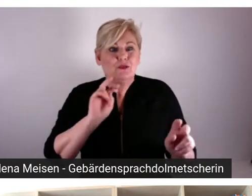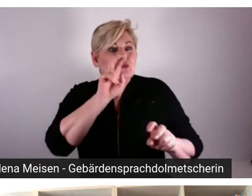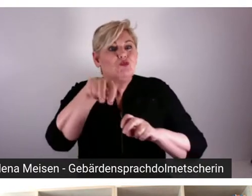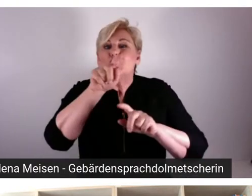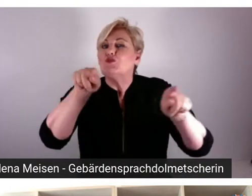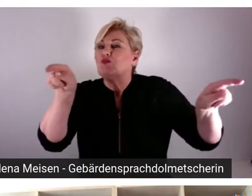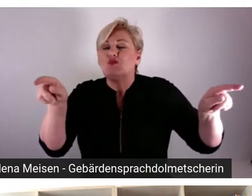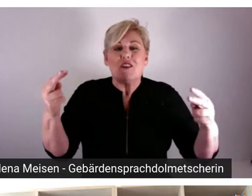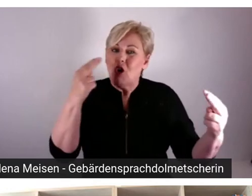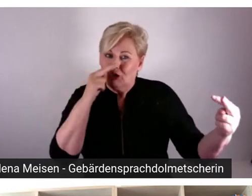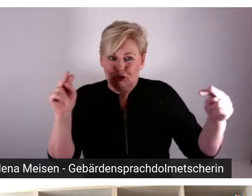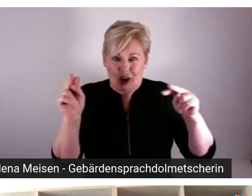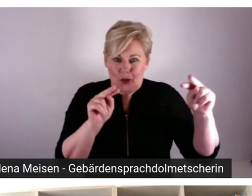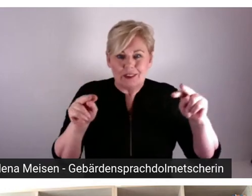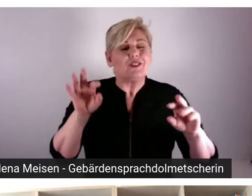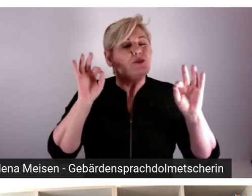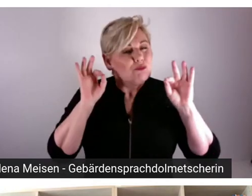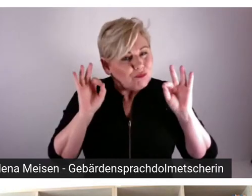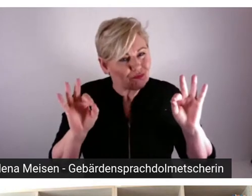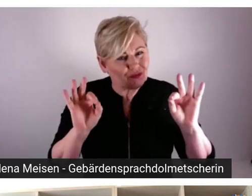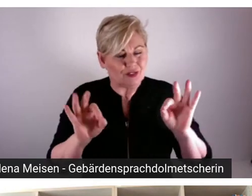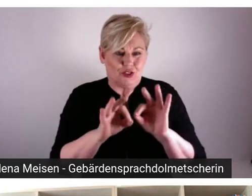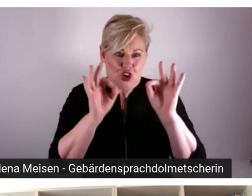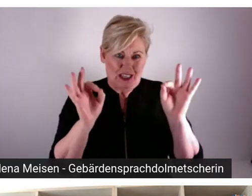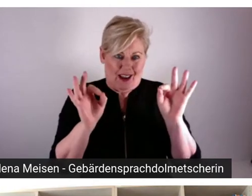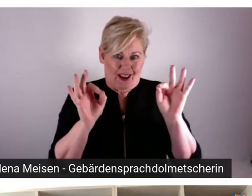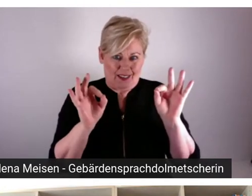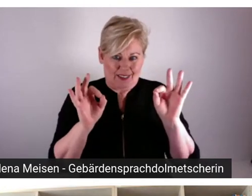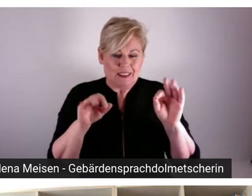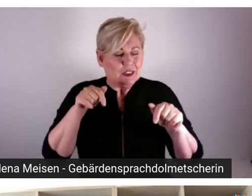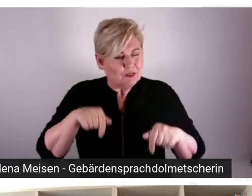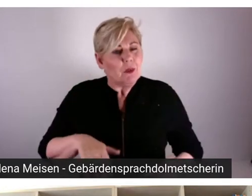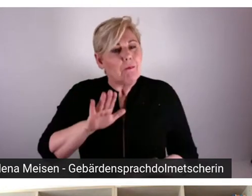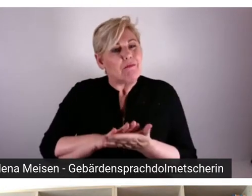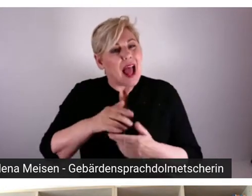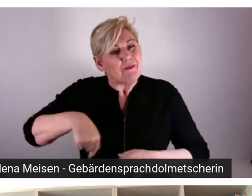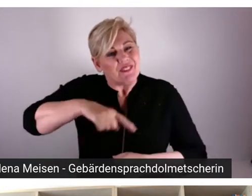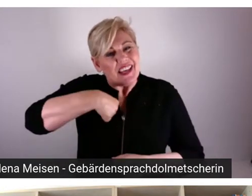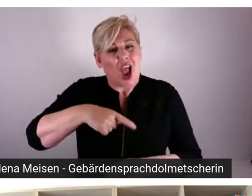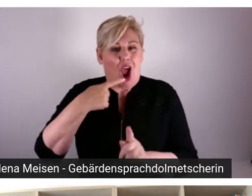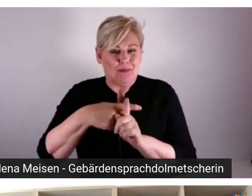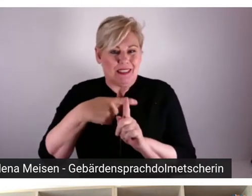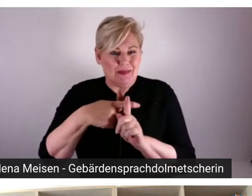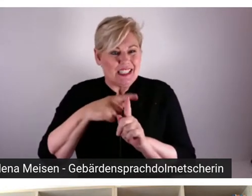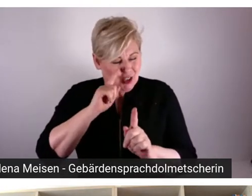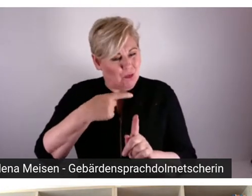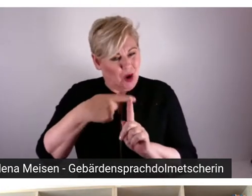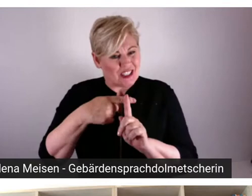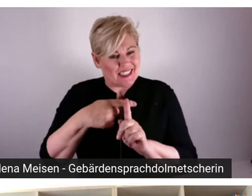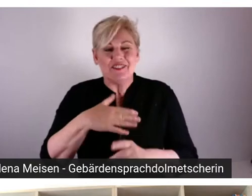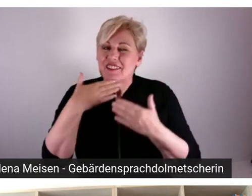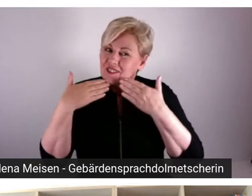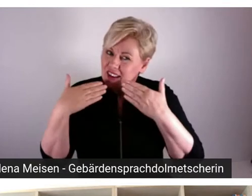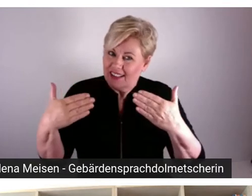Bildschirmen und noch einen schönen Tag. Jetzt bleiben wir optimistisch, bleiben wir positiv. Vielen Dank.